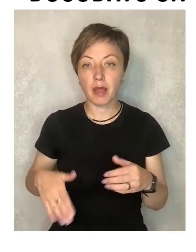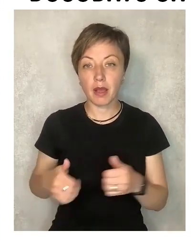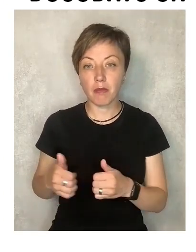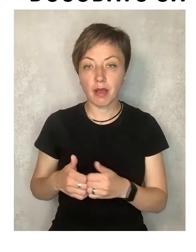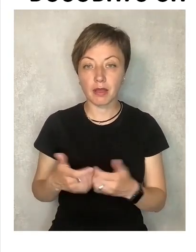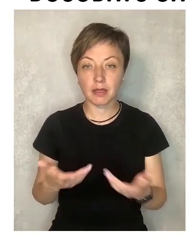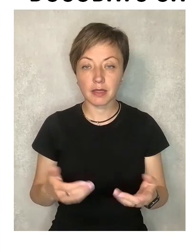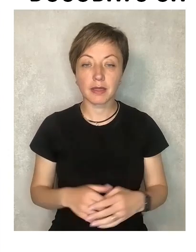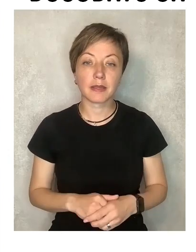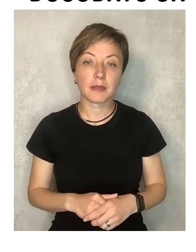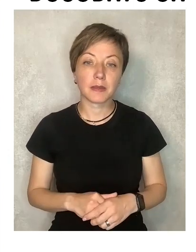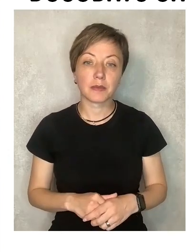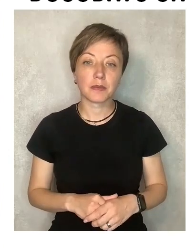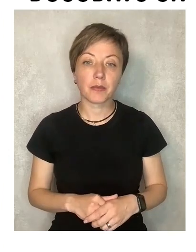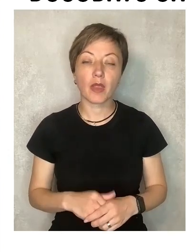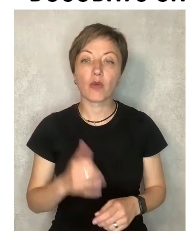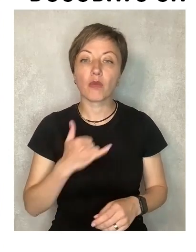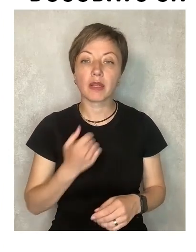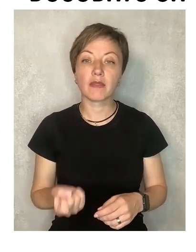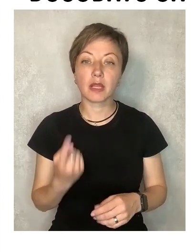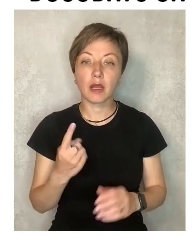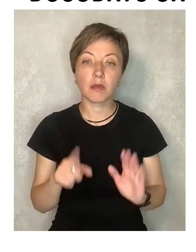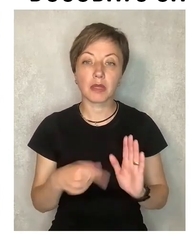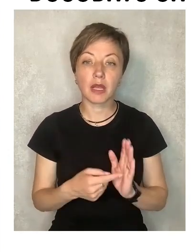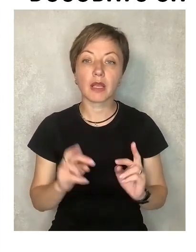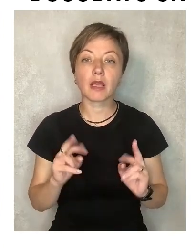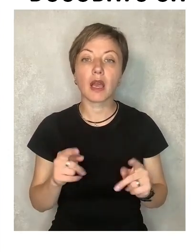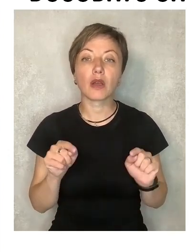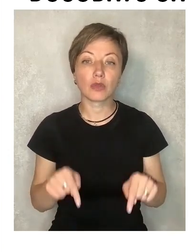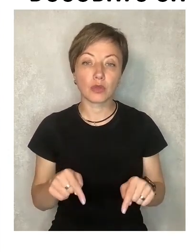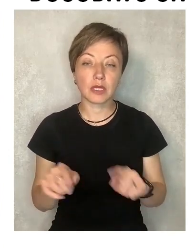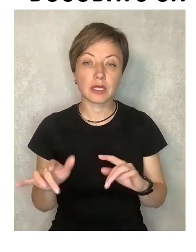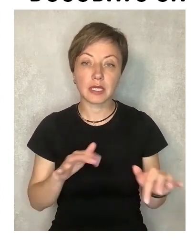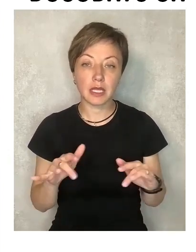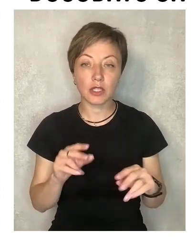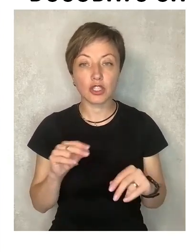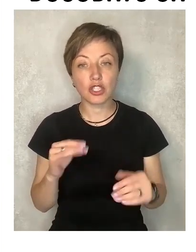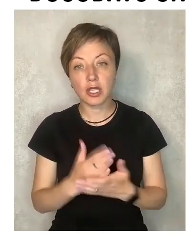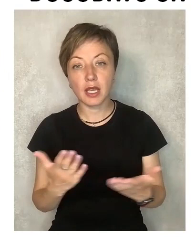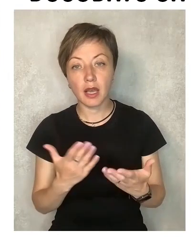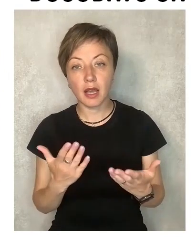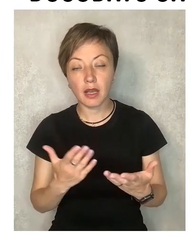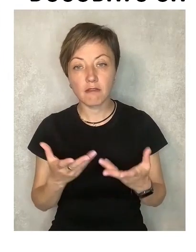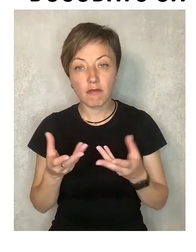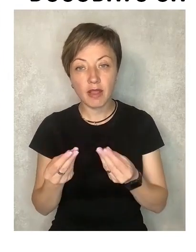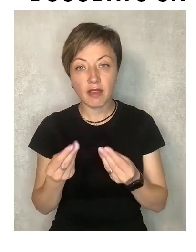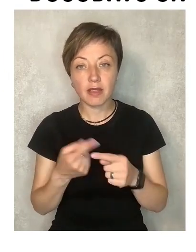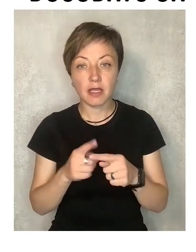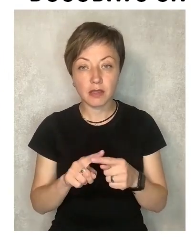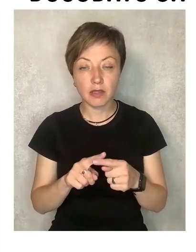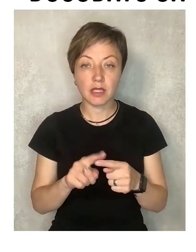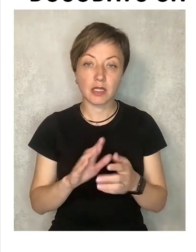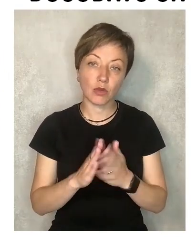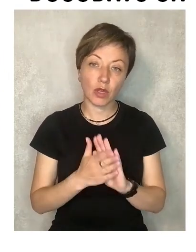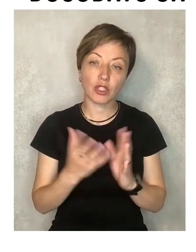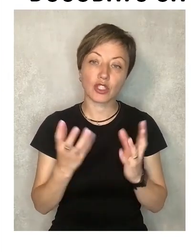От. І в мене виникає питання, як тут діяти і чи є якісь важелі впливу на нього в цій ситуації. І ще